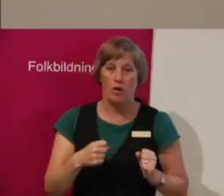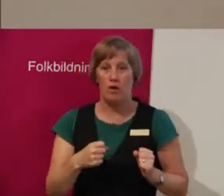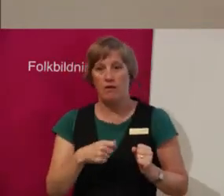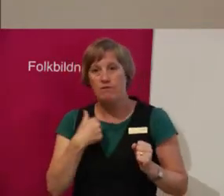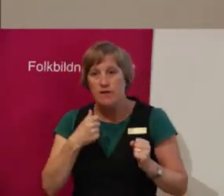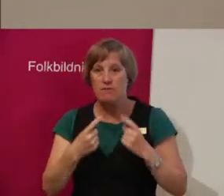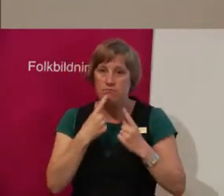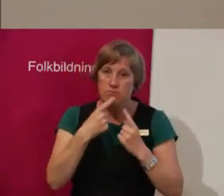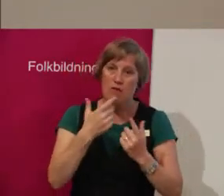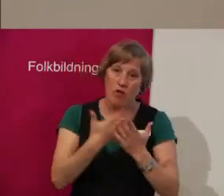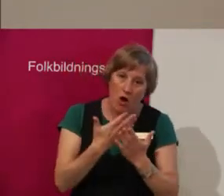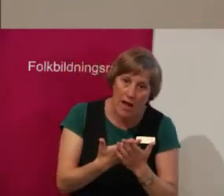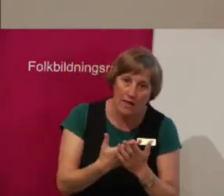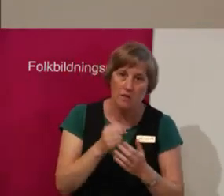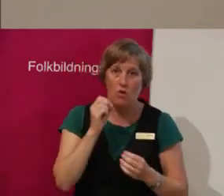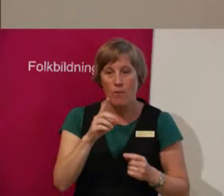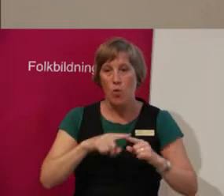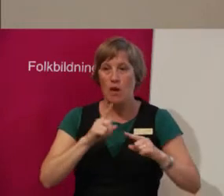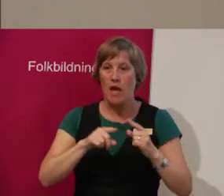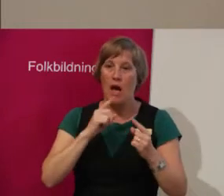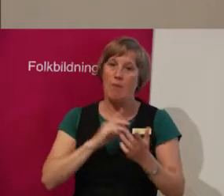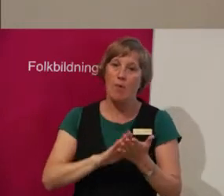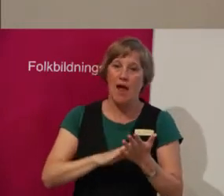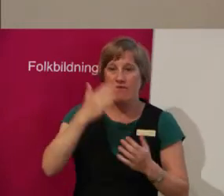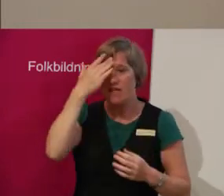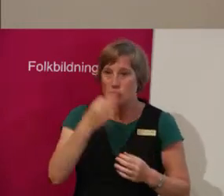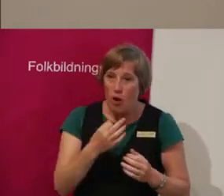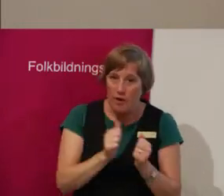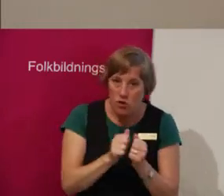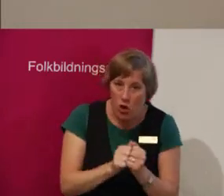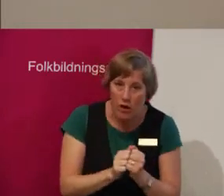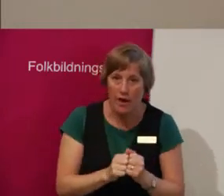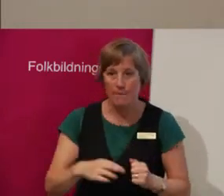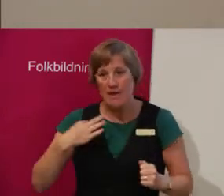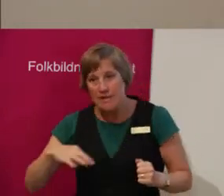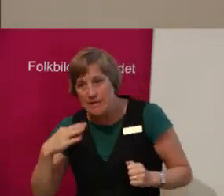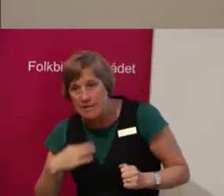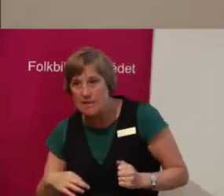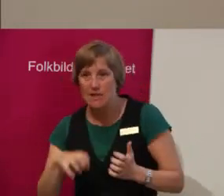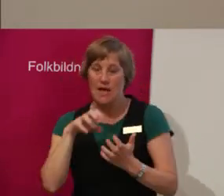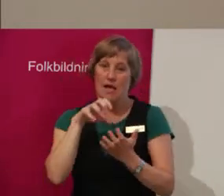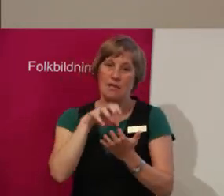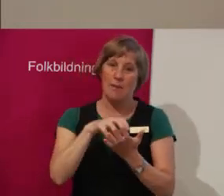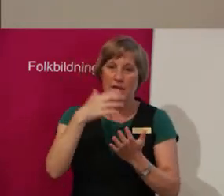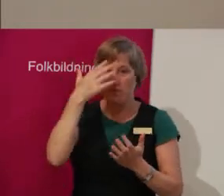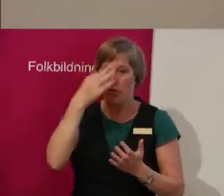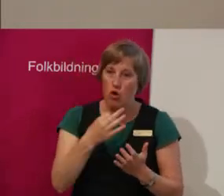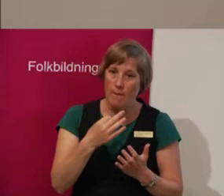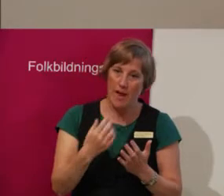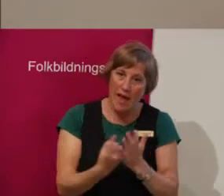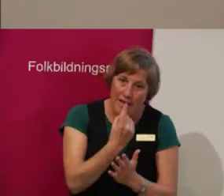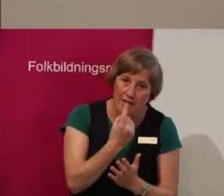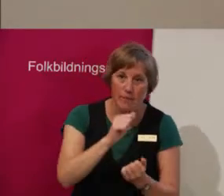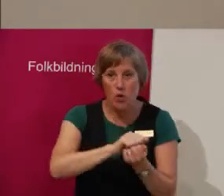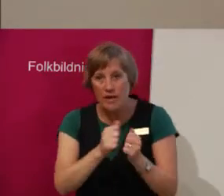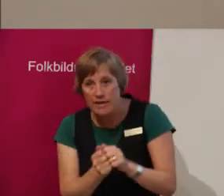föreläsningar, om populärvetenskapliga ting, om medicin, om samhälls, aktuella ämnen, politik. Vi